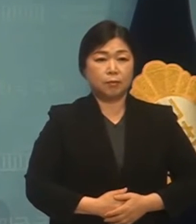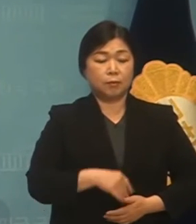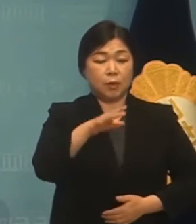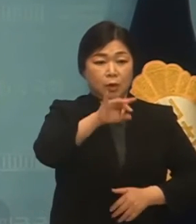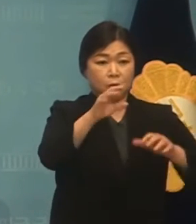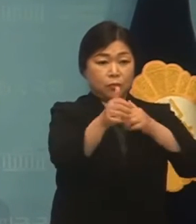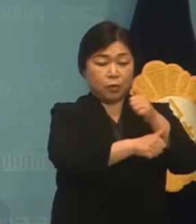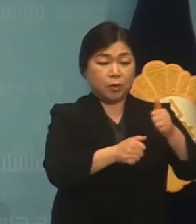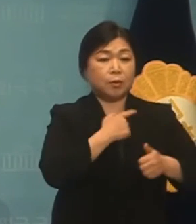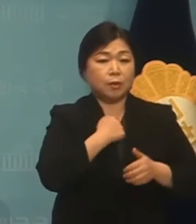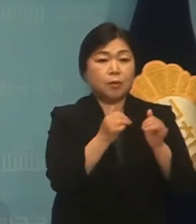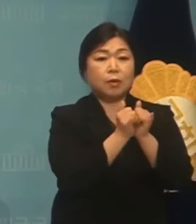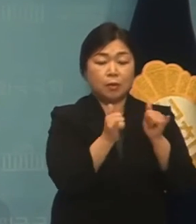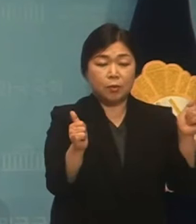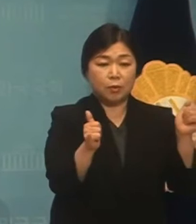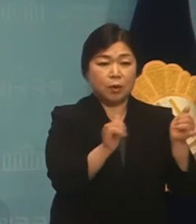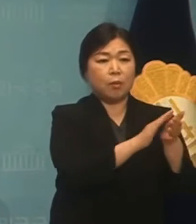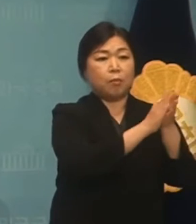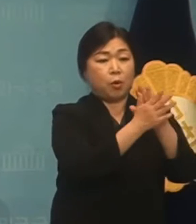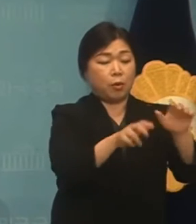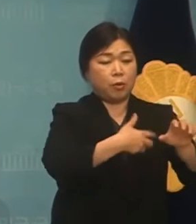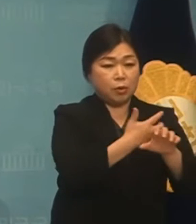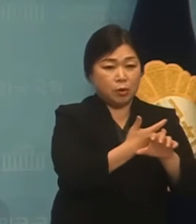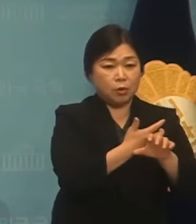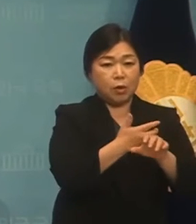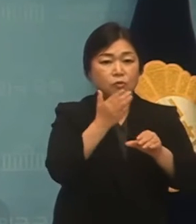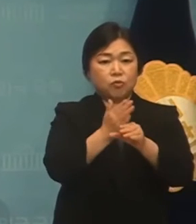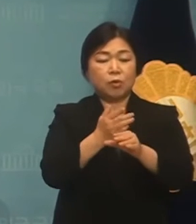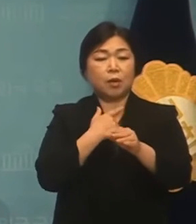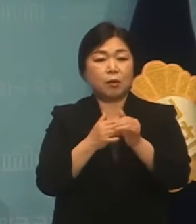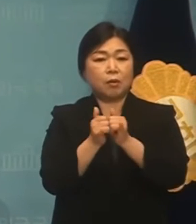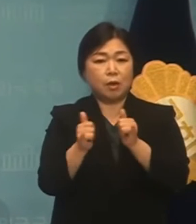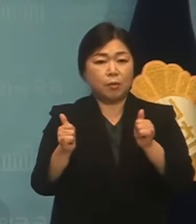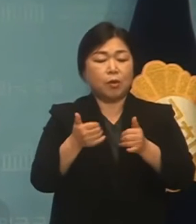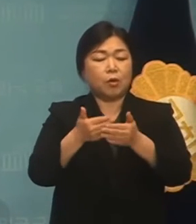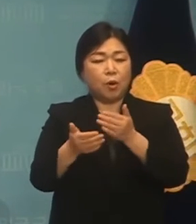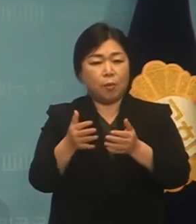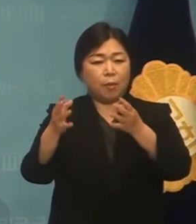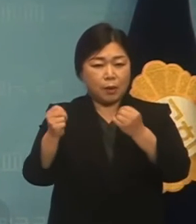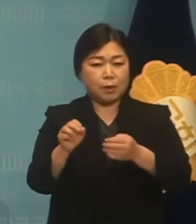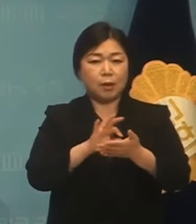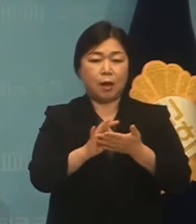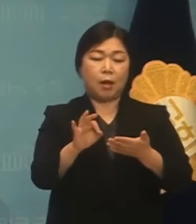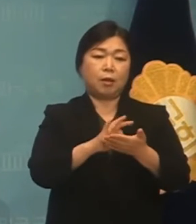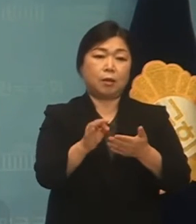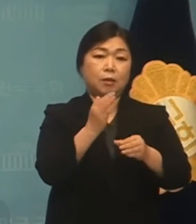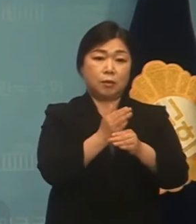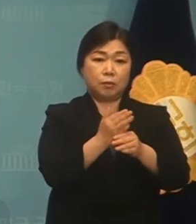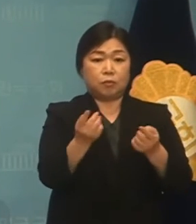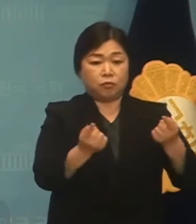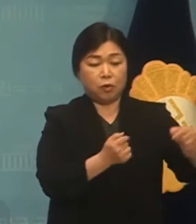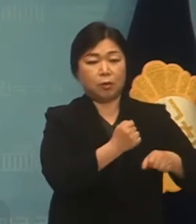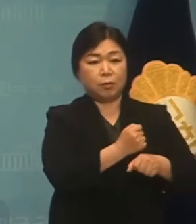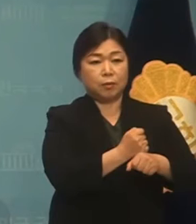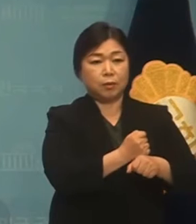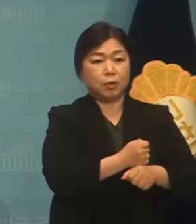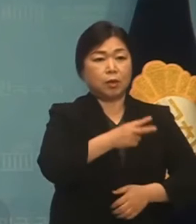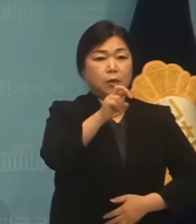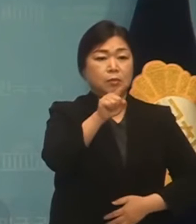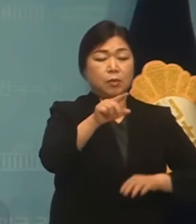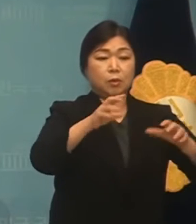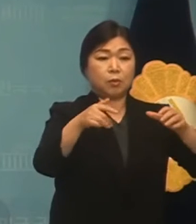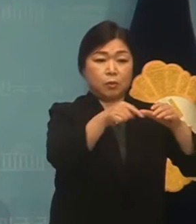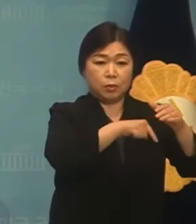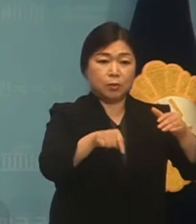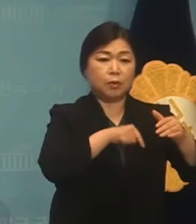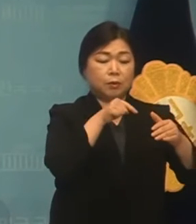소선 의원들의 변화와 혁신, 중견 의원들의 경륜까지 적재적소에 활용하겠습니다. 21대 총선 이후 우리 당의 변화와